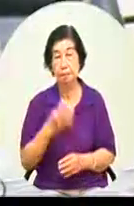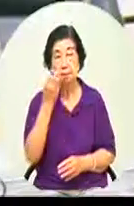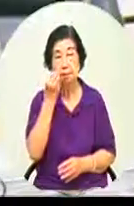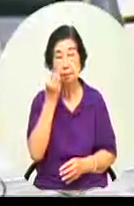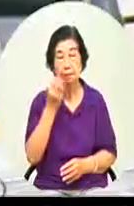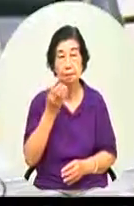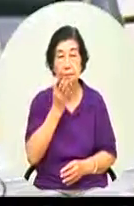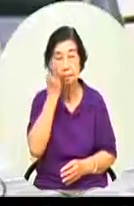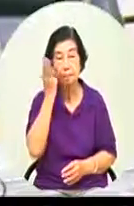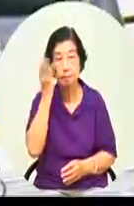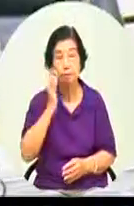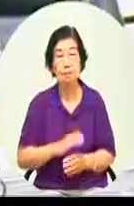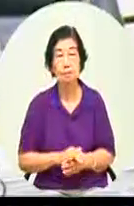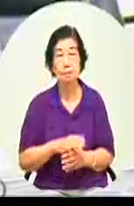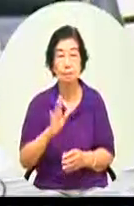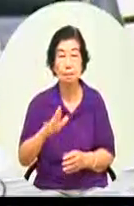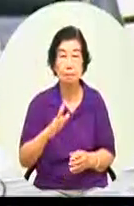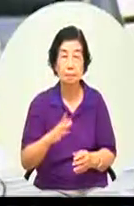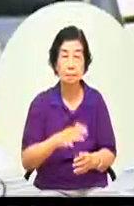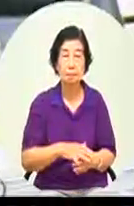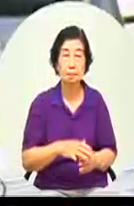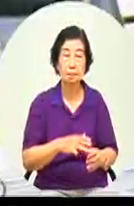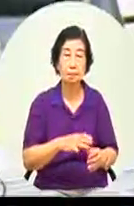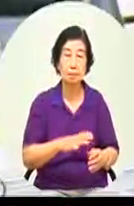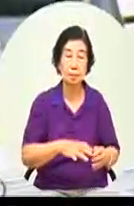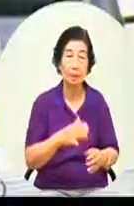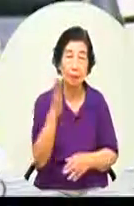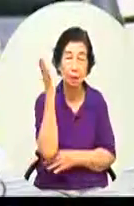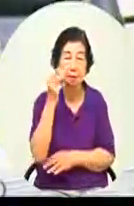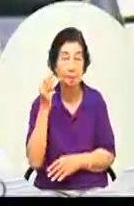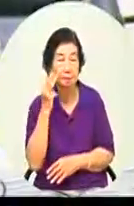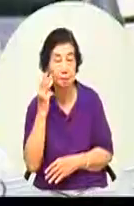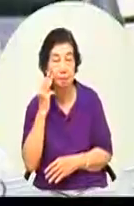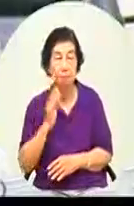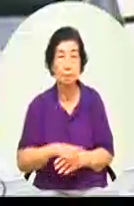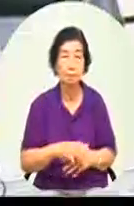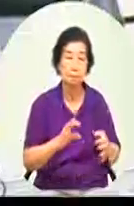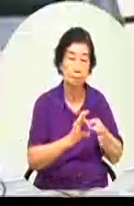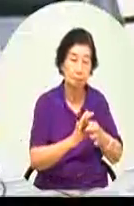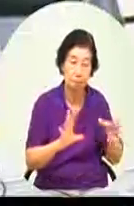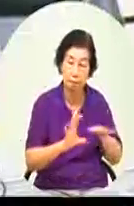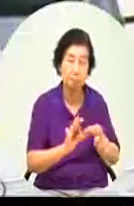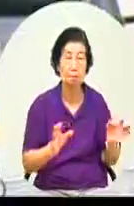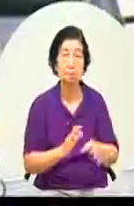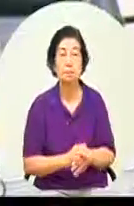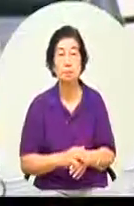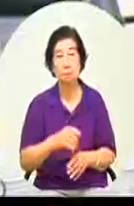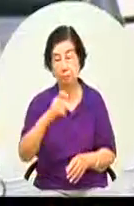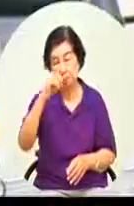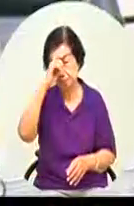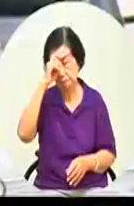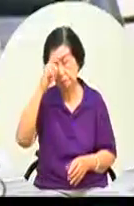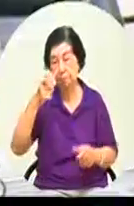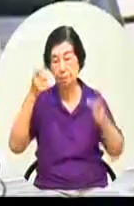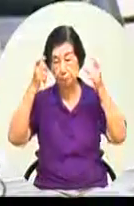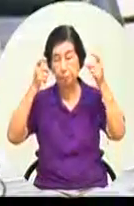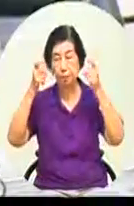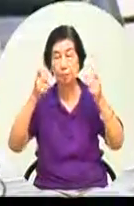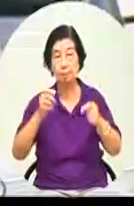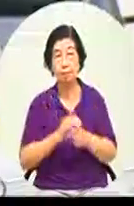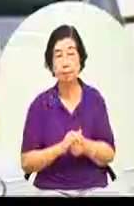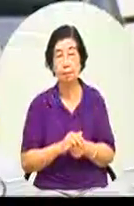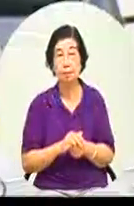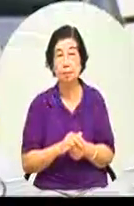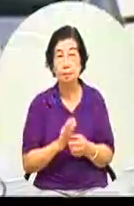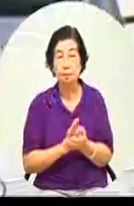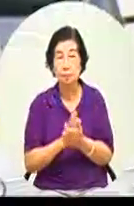，不要去牵涉到政治，更不要去牵涉到蓝绿。咱大家拢希望高雄会当愈来愈好，包括高雄的观光产业嘛，会当愈